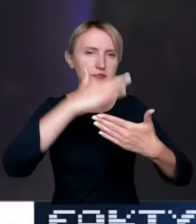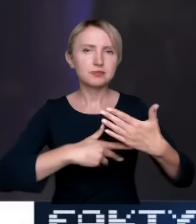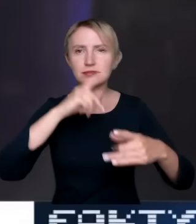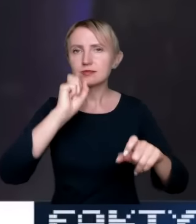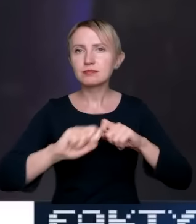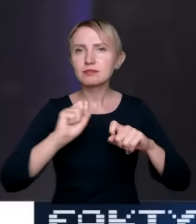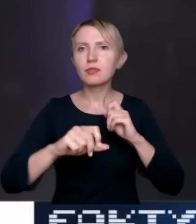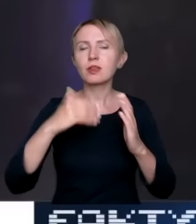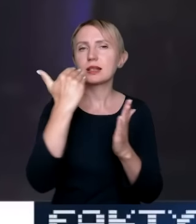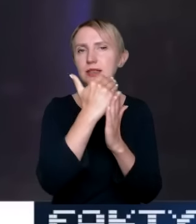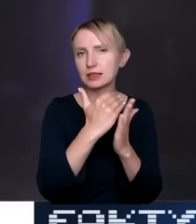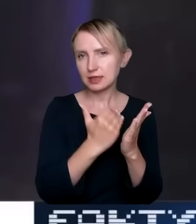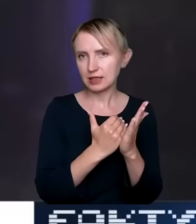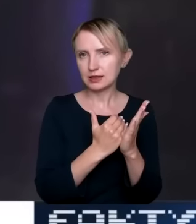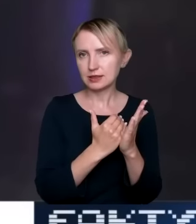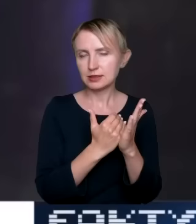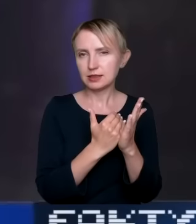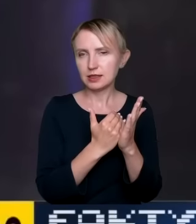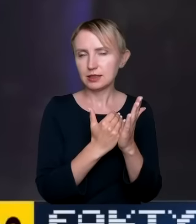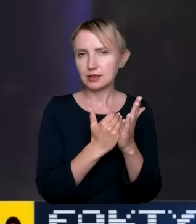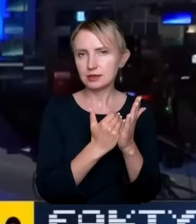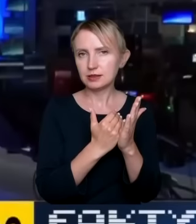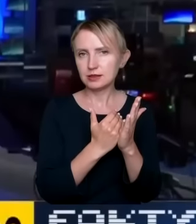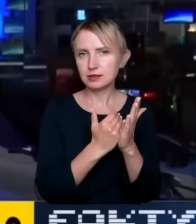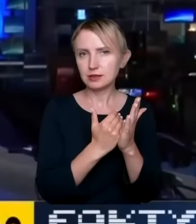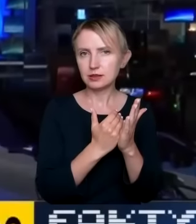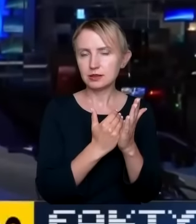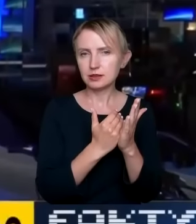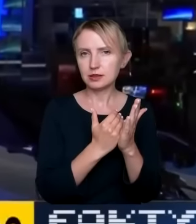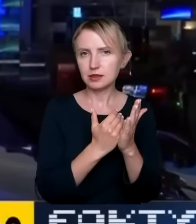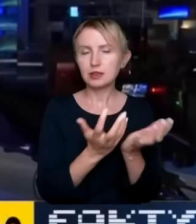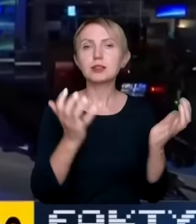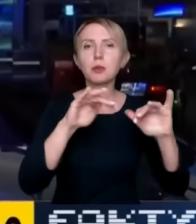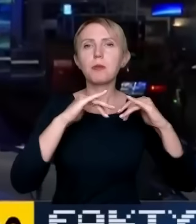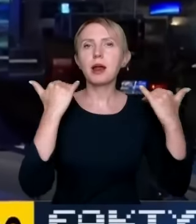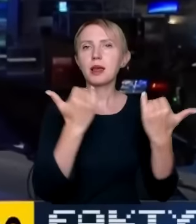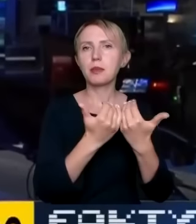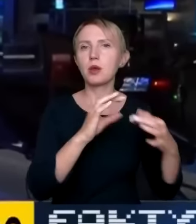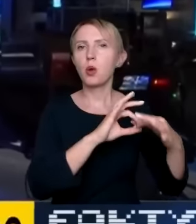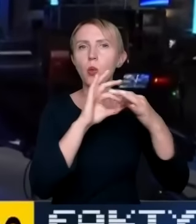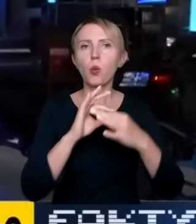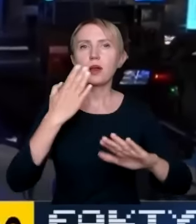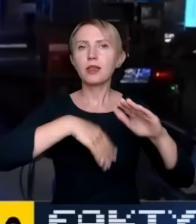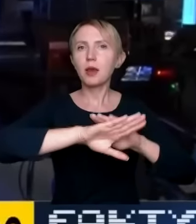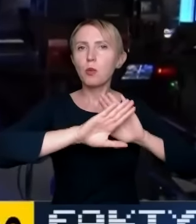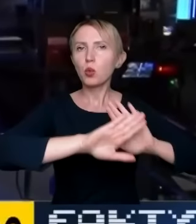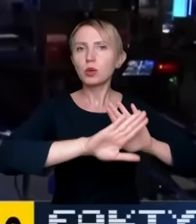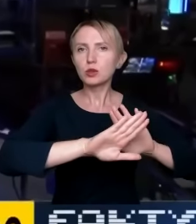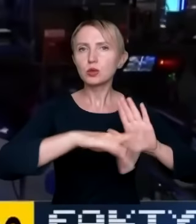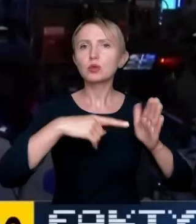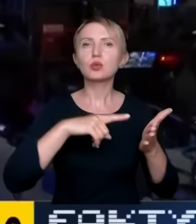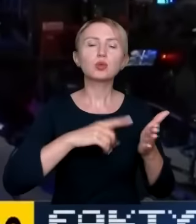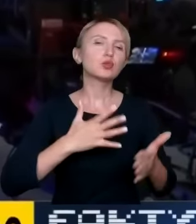zasady zgromadzenia ogóln zgromadzenia parlamentarnego dotyczące immunitetu, przewidując, że